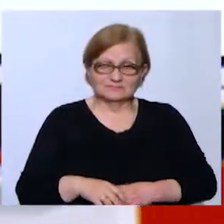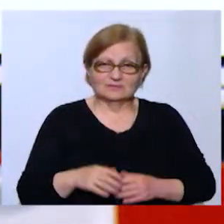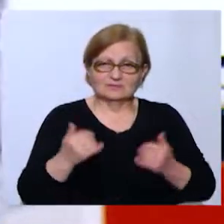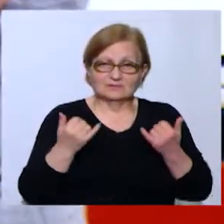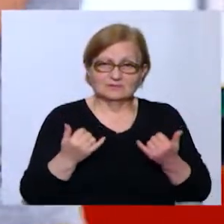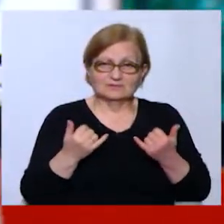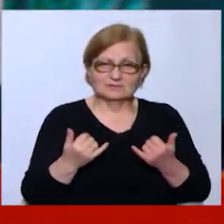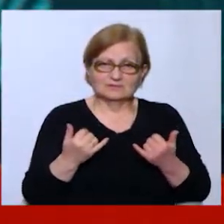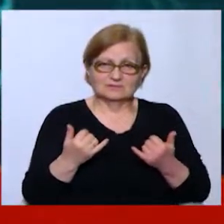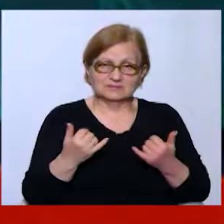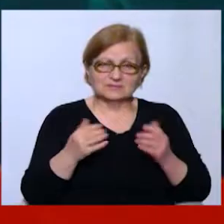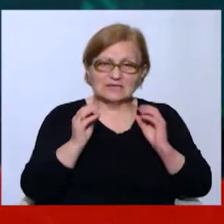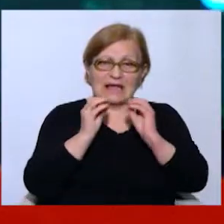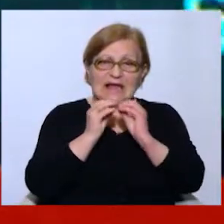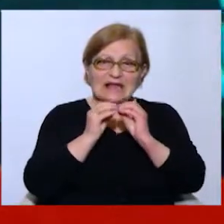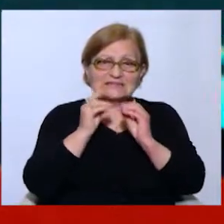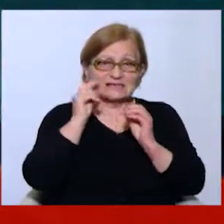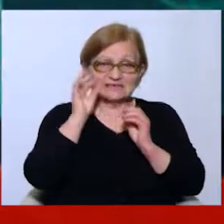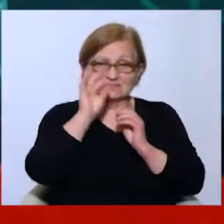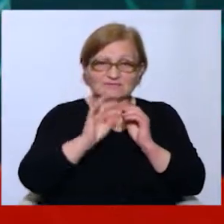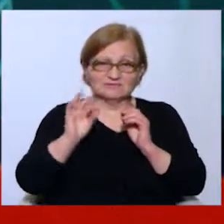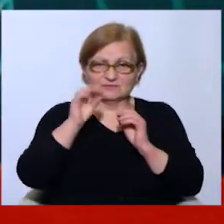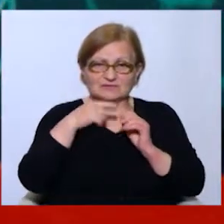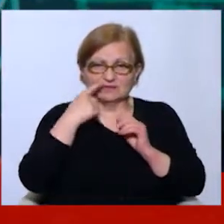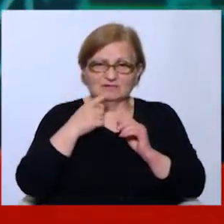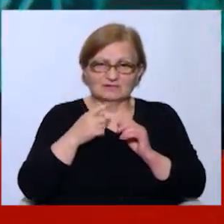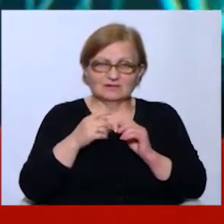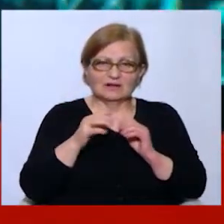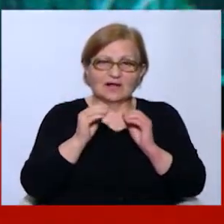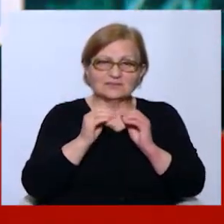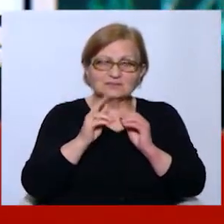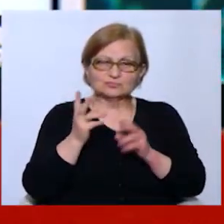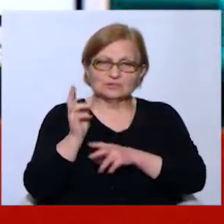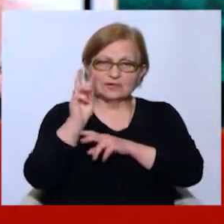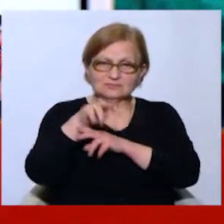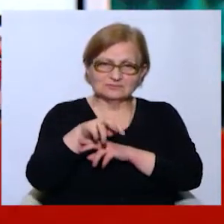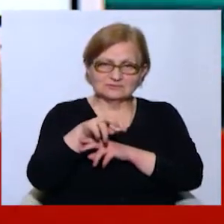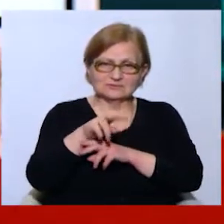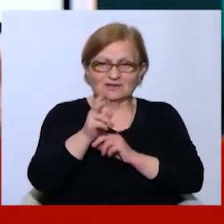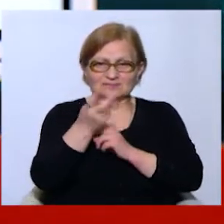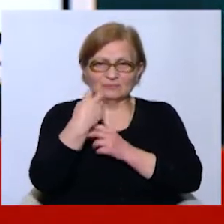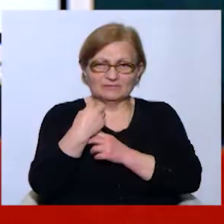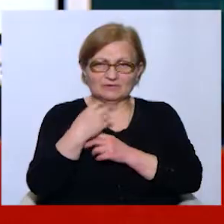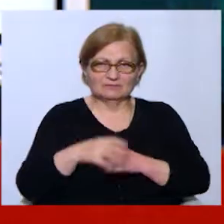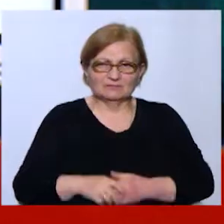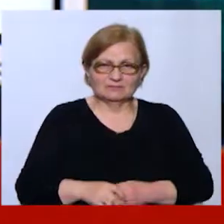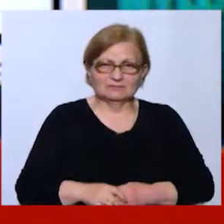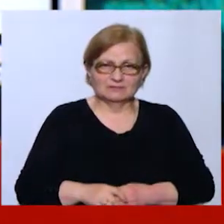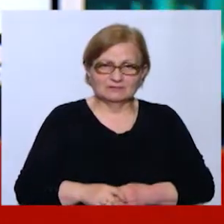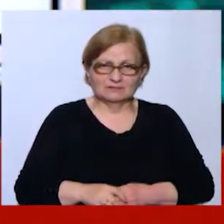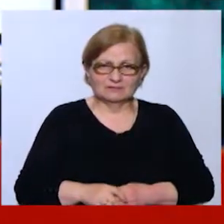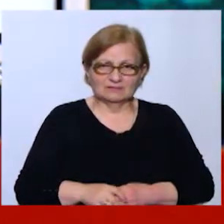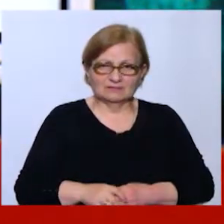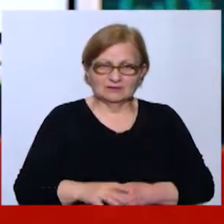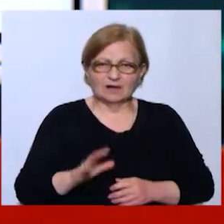დღეს 10-ანზე უნდა გესაუბროთ. 10-ანს უნდა გადავახტეთ და გადმოვახტეთ. არა, არ